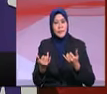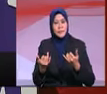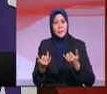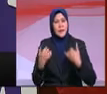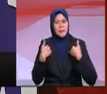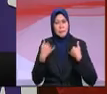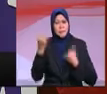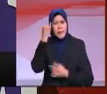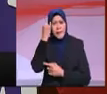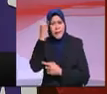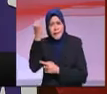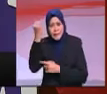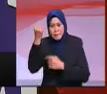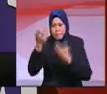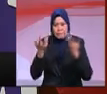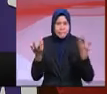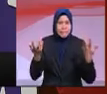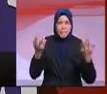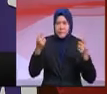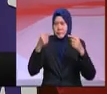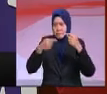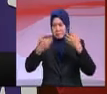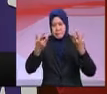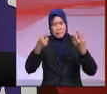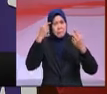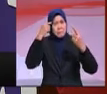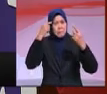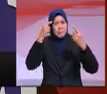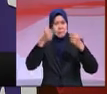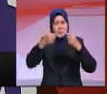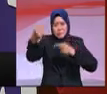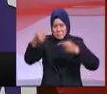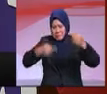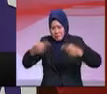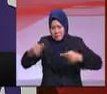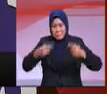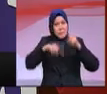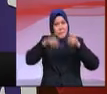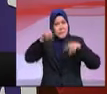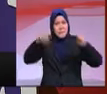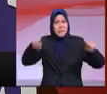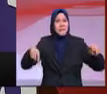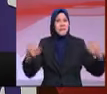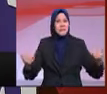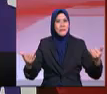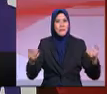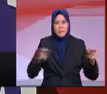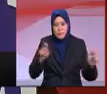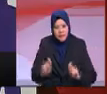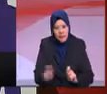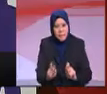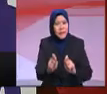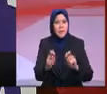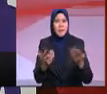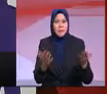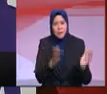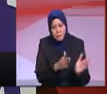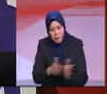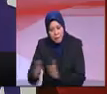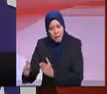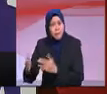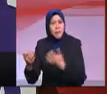selisih pendapat pakar-pakar, iaitu di seluruh dunia mengenai tindakan kita, perancangan dan